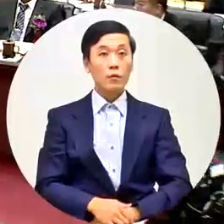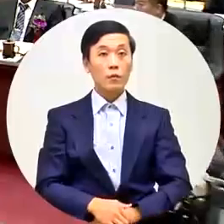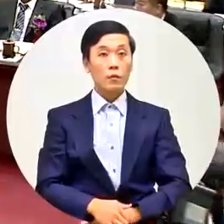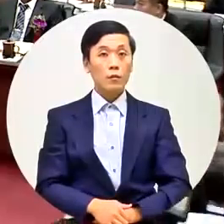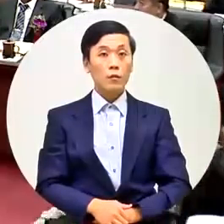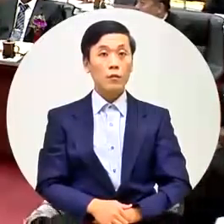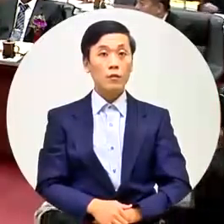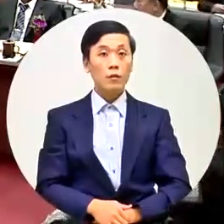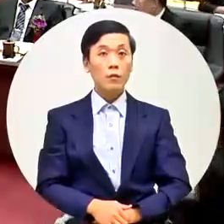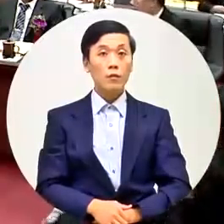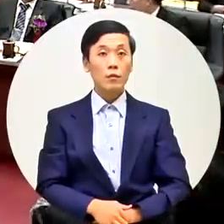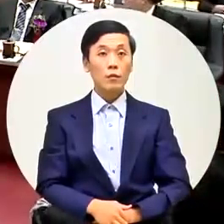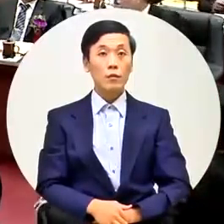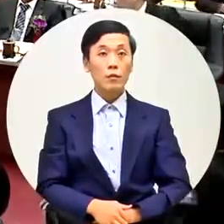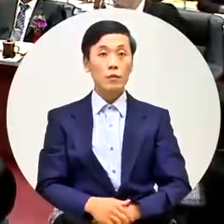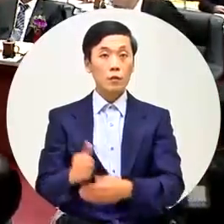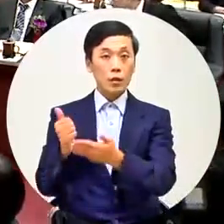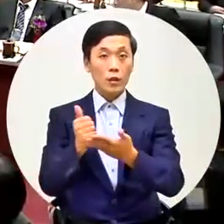请引导宣誓人就位。